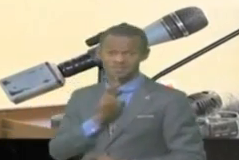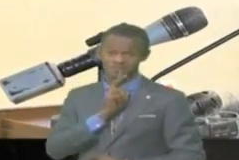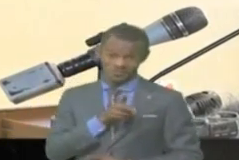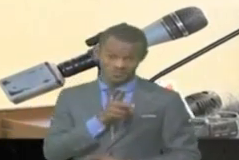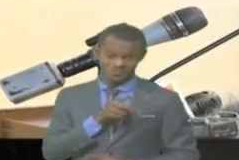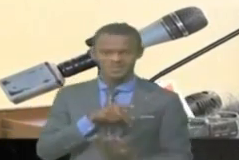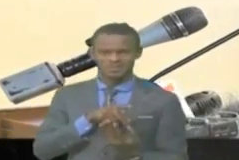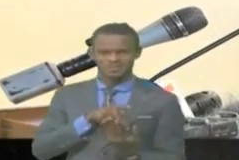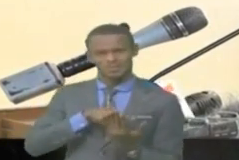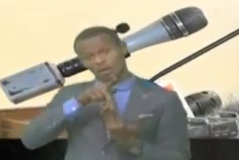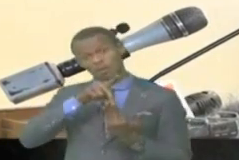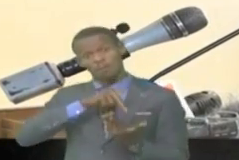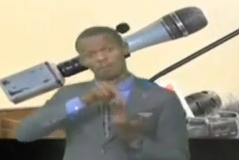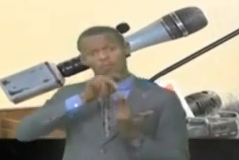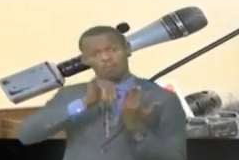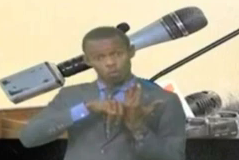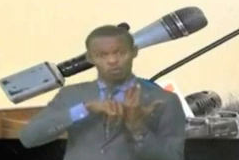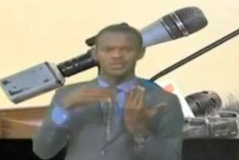conséquent,